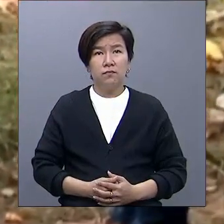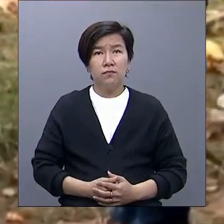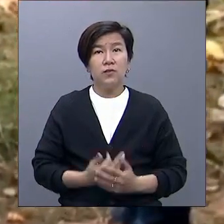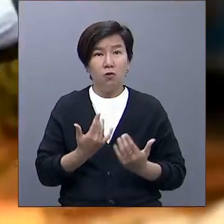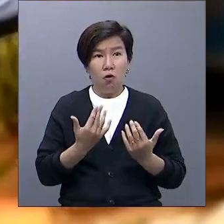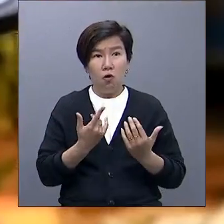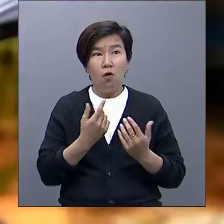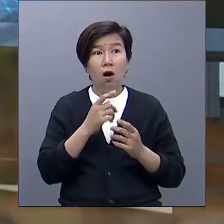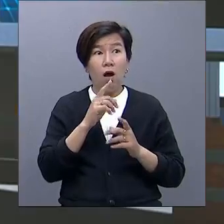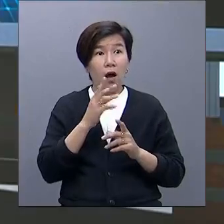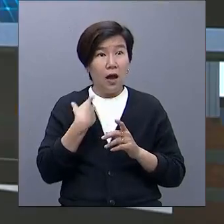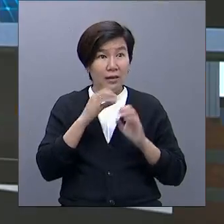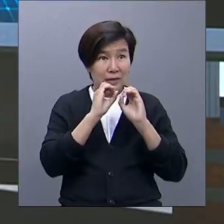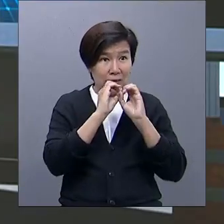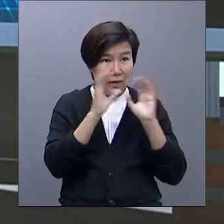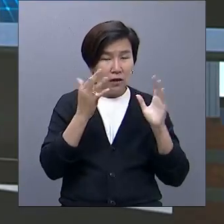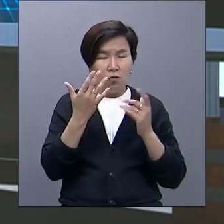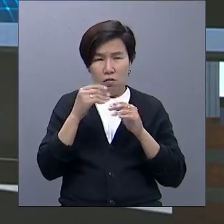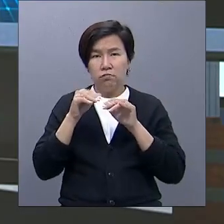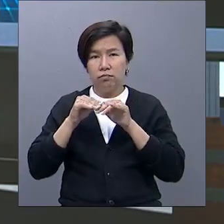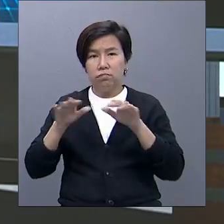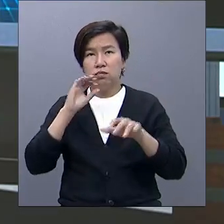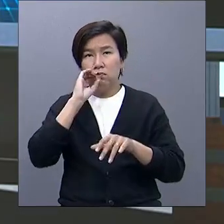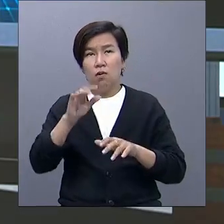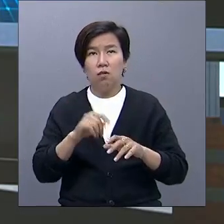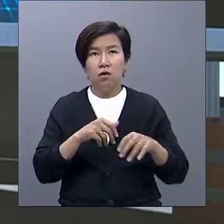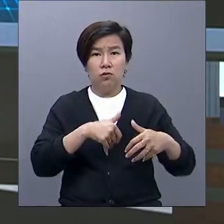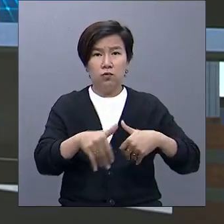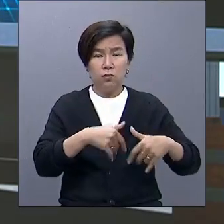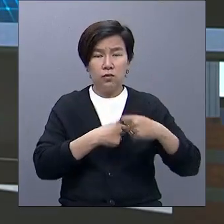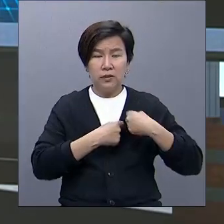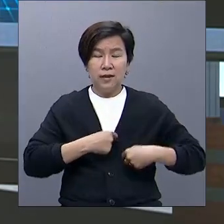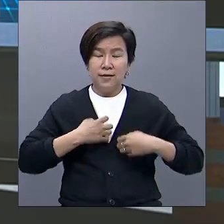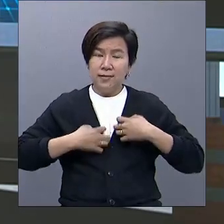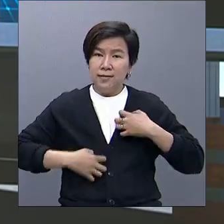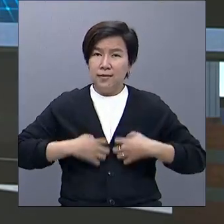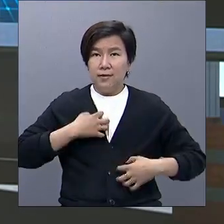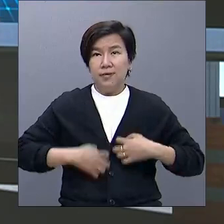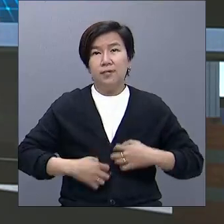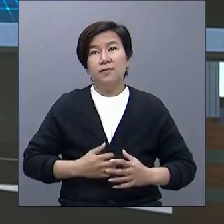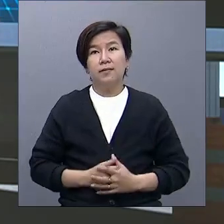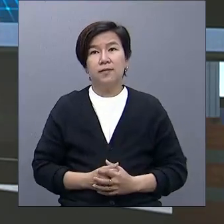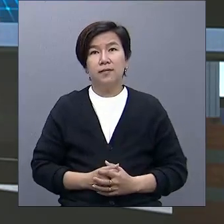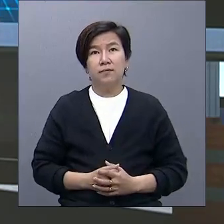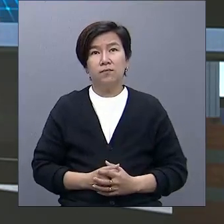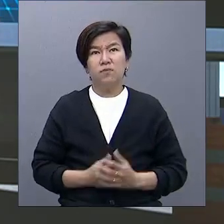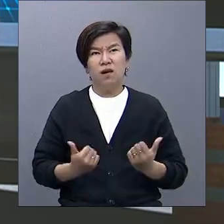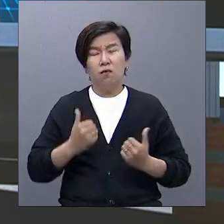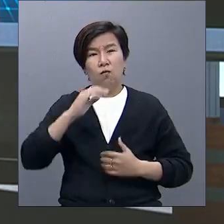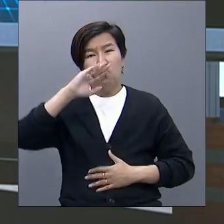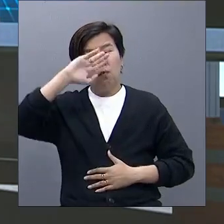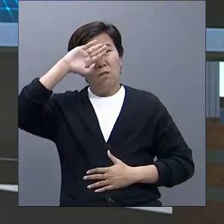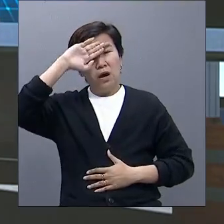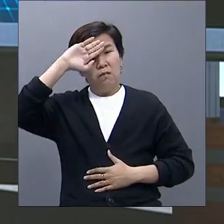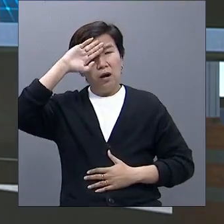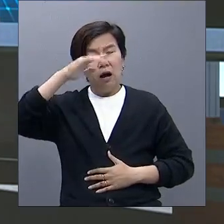่ นำมาบอกเหล่ากันแต่ว่านี่ละค่ะเปนคามทุใจของชาบ้านคณช่งนี้ราษไไ้เจ็บ Gold อยู่ใต